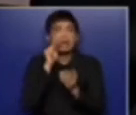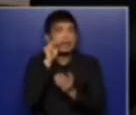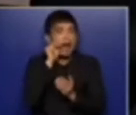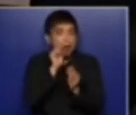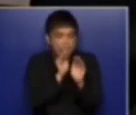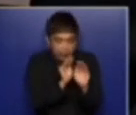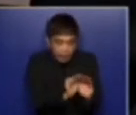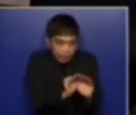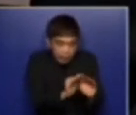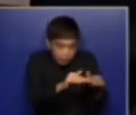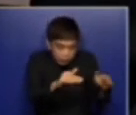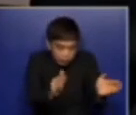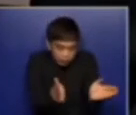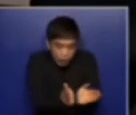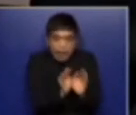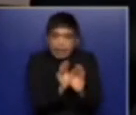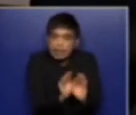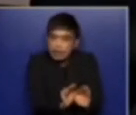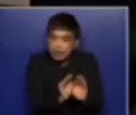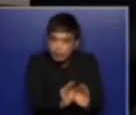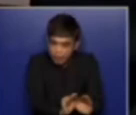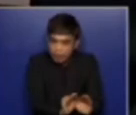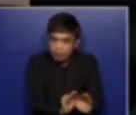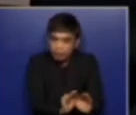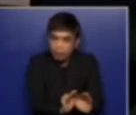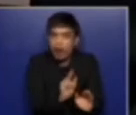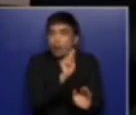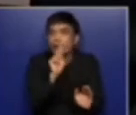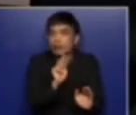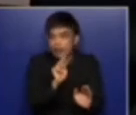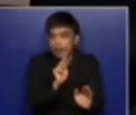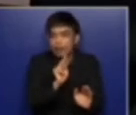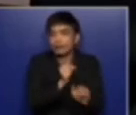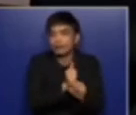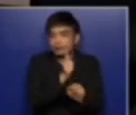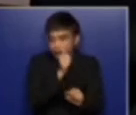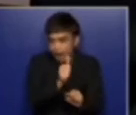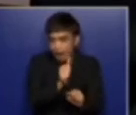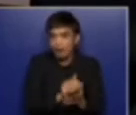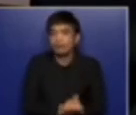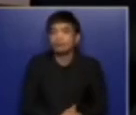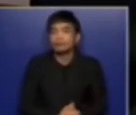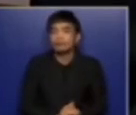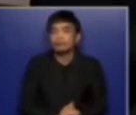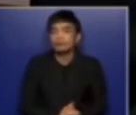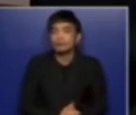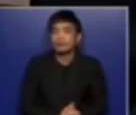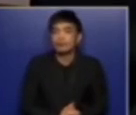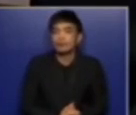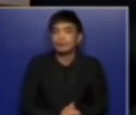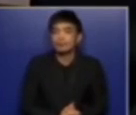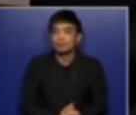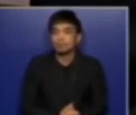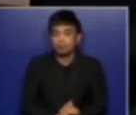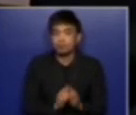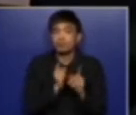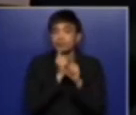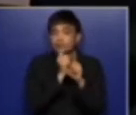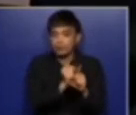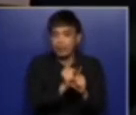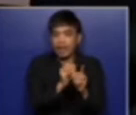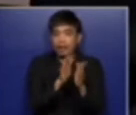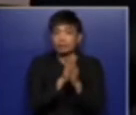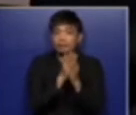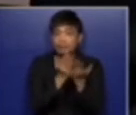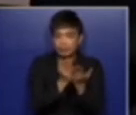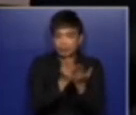พื้นที่ดิฉันนำเรียนท่านประธานด้วยความเคารพตามข้อมูลเอกสารสภาผู้แทนราษ